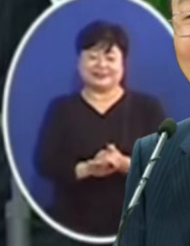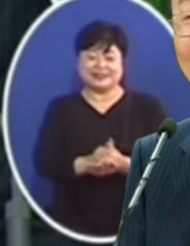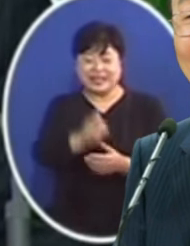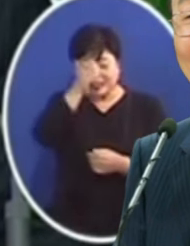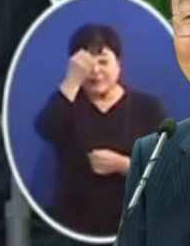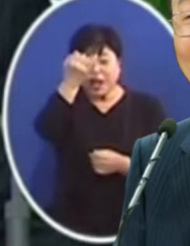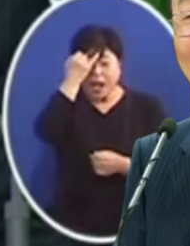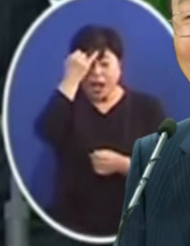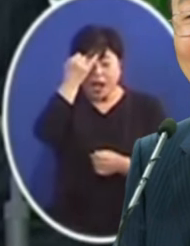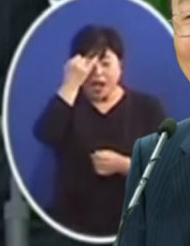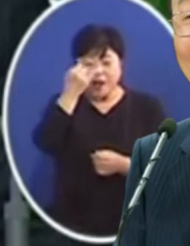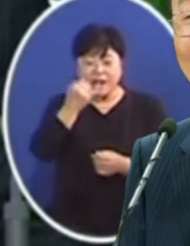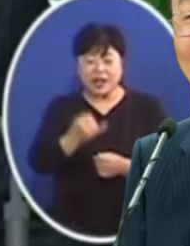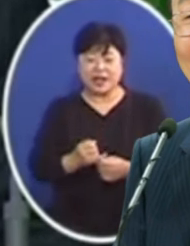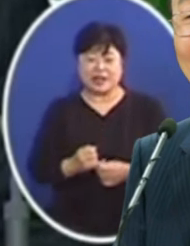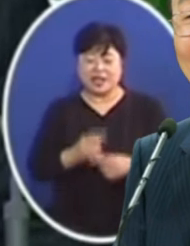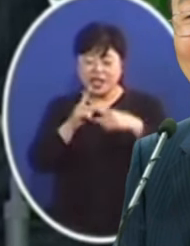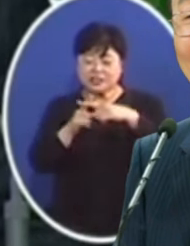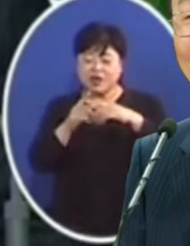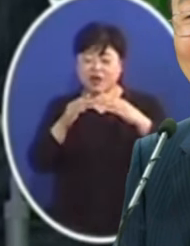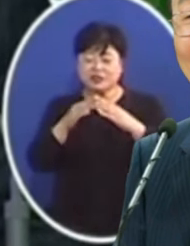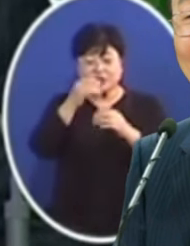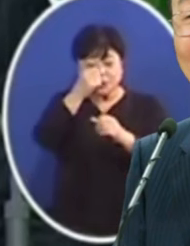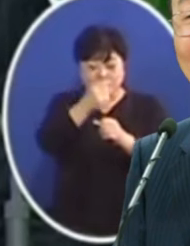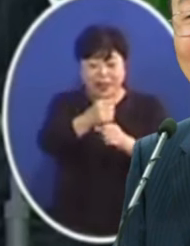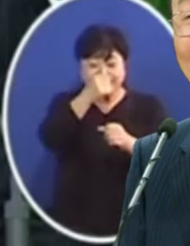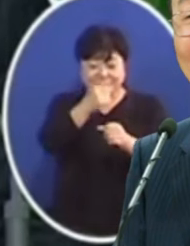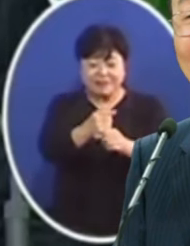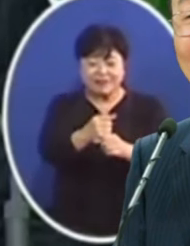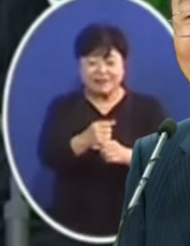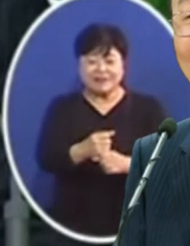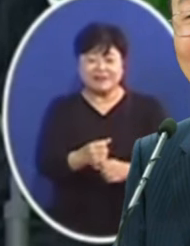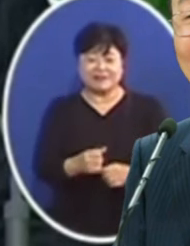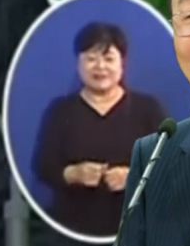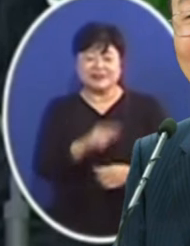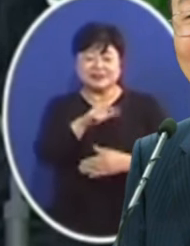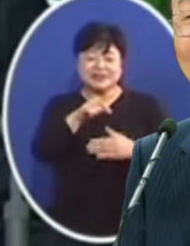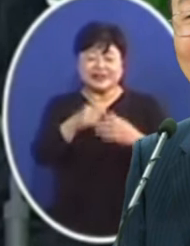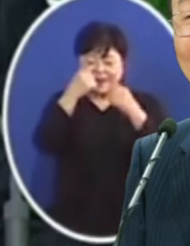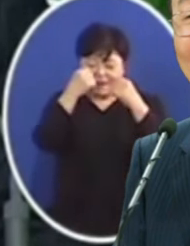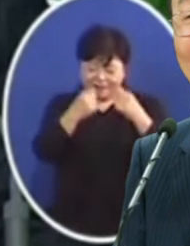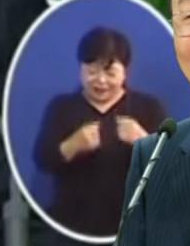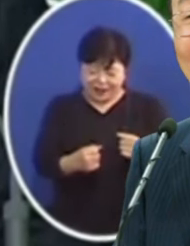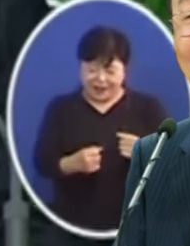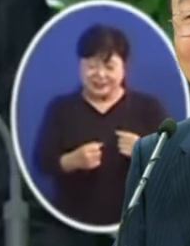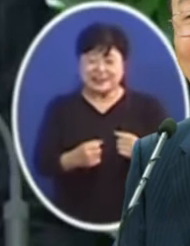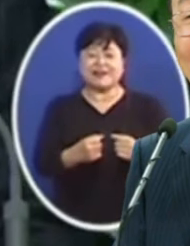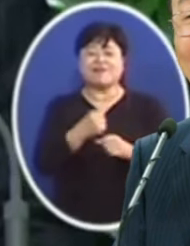아담과 하와를 성전으로 만들어서 하나님이 그 안에 거하시려고 하셨습니다.